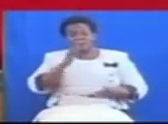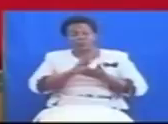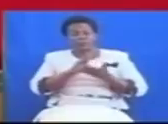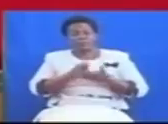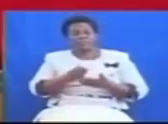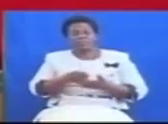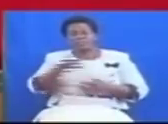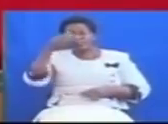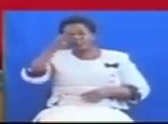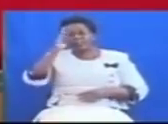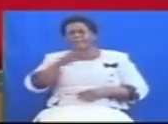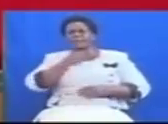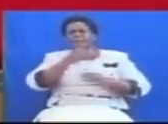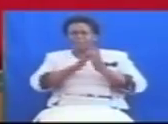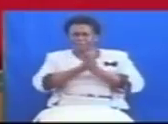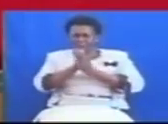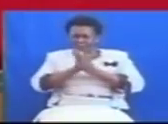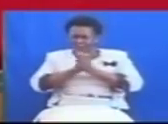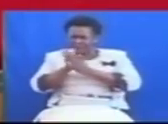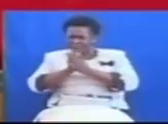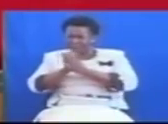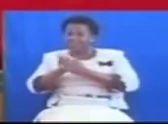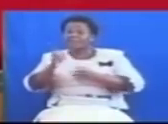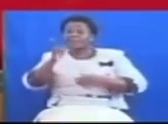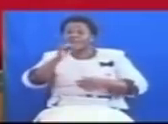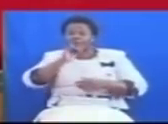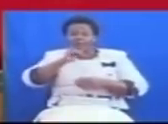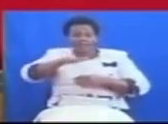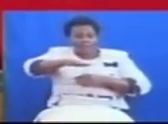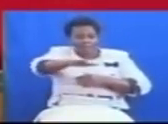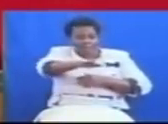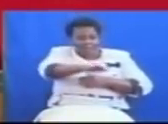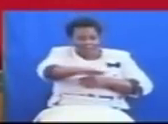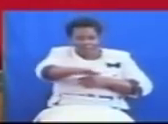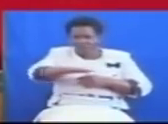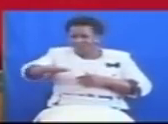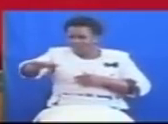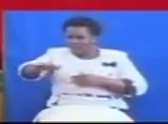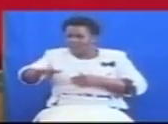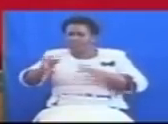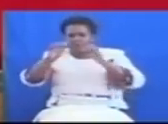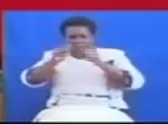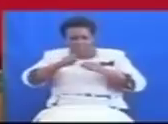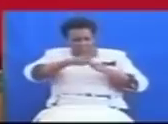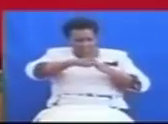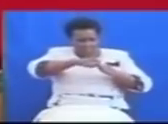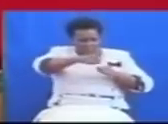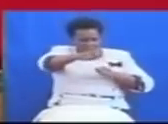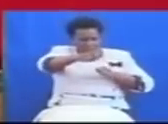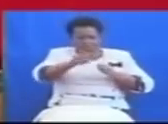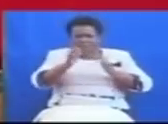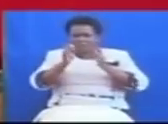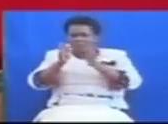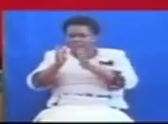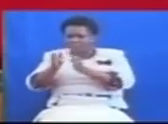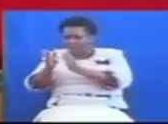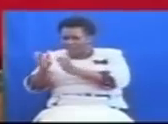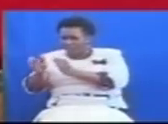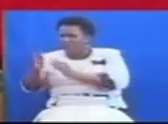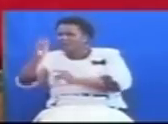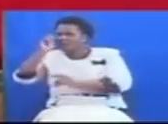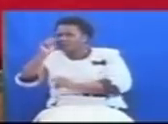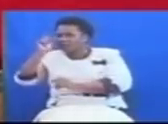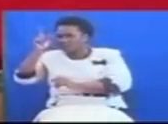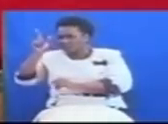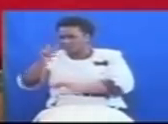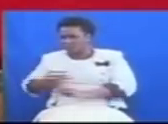serikali kuhakikisha kwamba kila kipande cha ardhi nchini kinatambuliwa, kinapangwa na kinapimwa. Katika kutekeleza azma